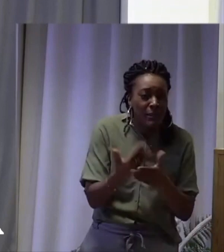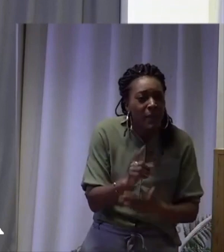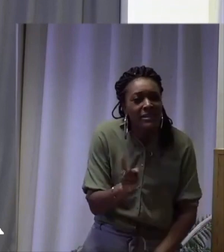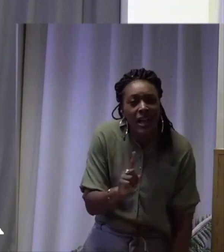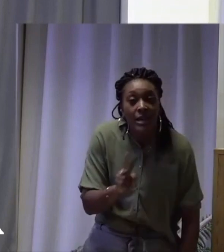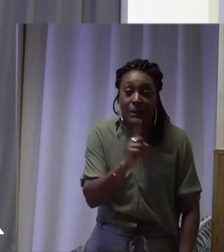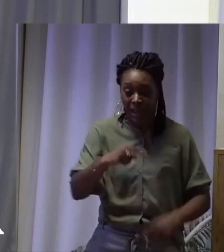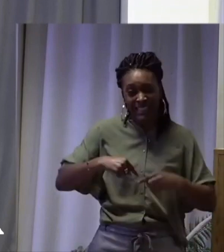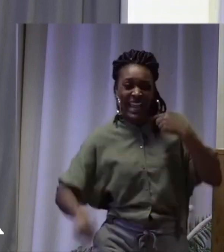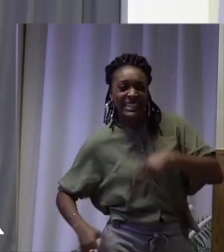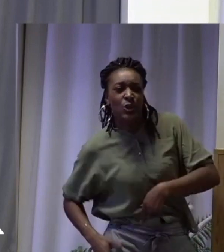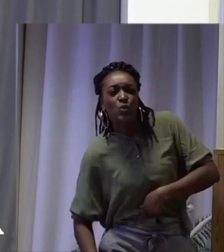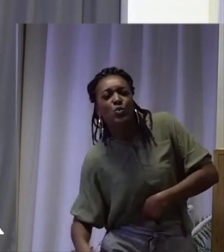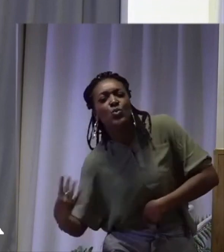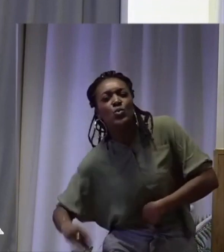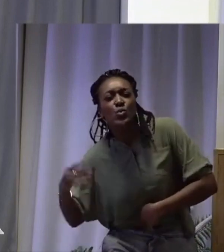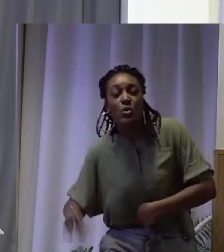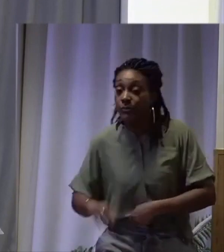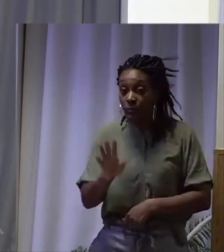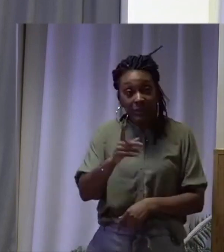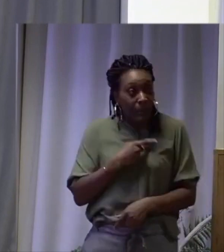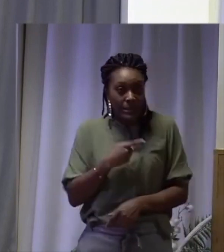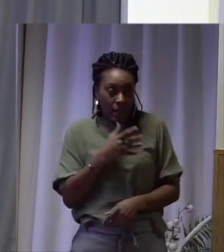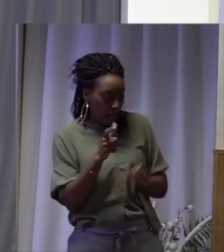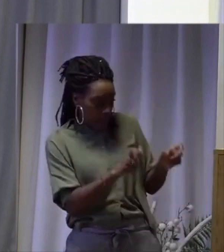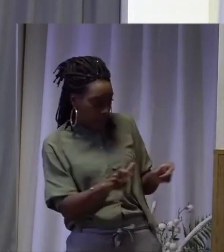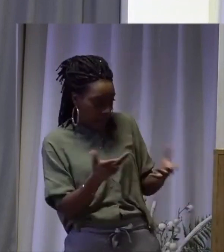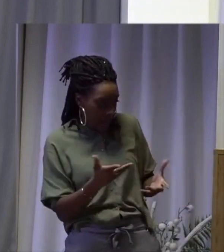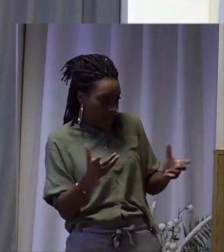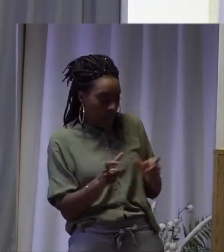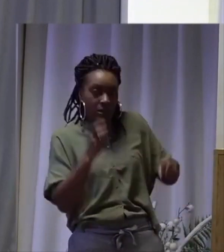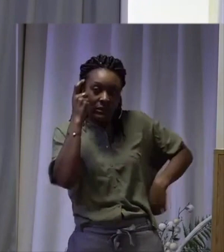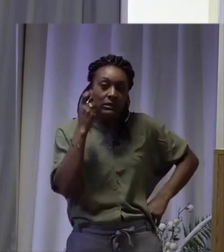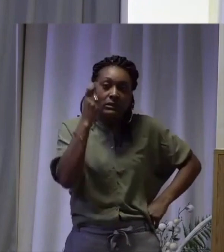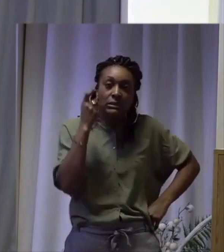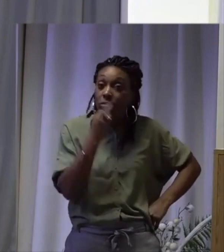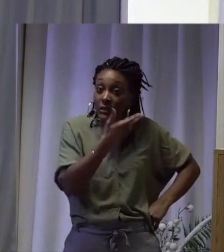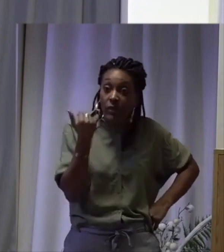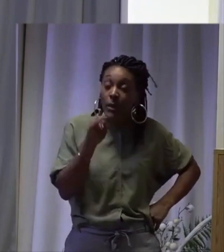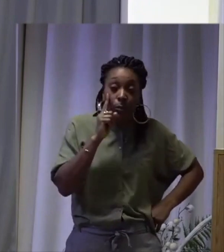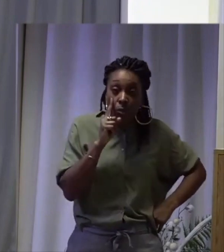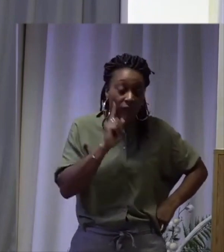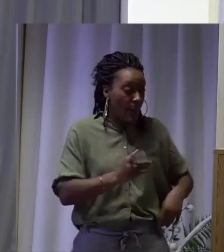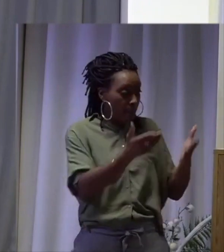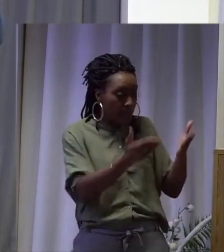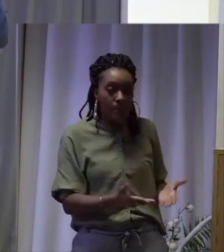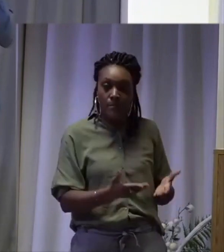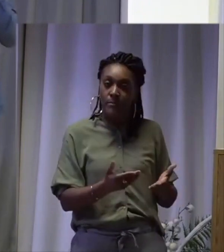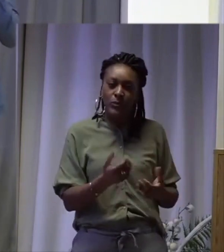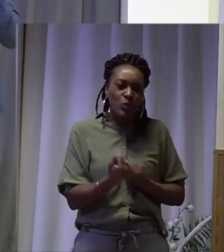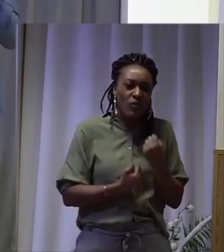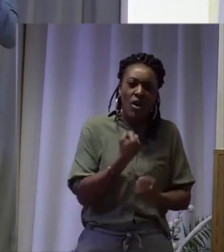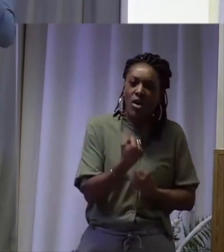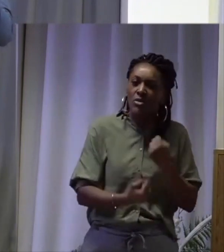c'est pas une sciatique. Les médecins ne pouvaient pas déterminer ce qu'elle avait. Personne ne pouvait comprendre et elle, la